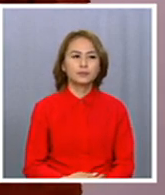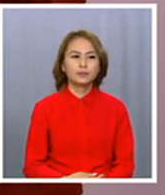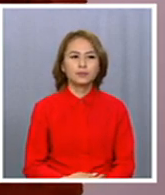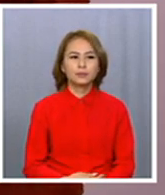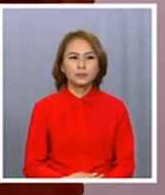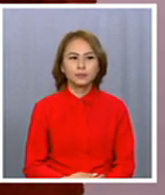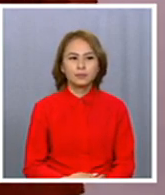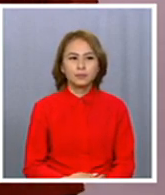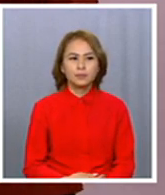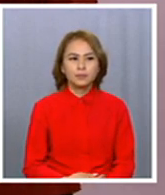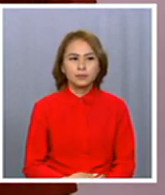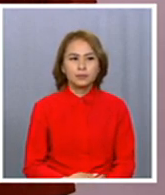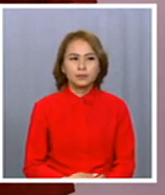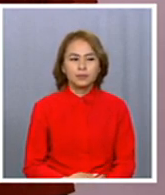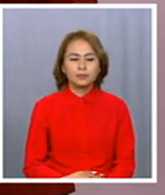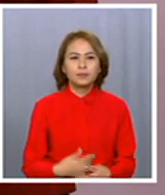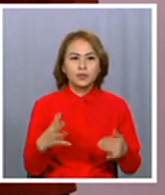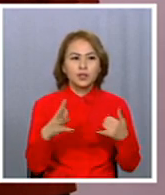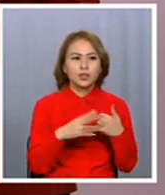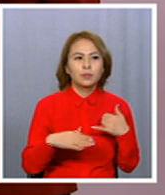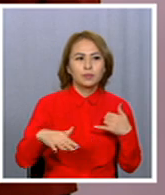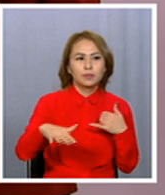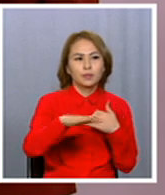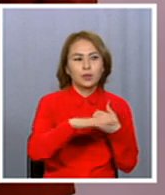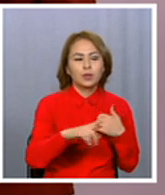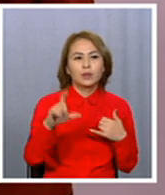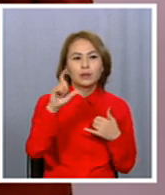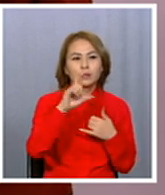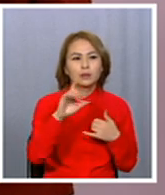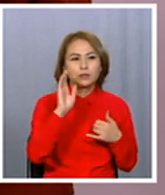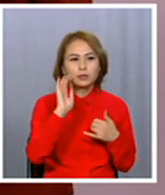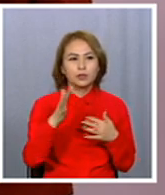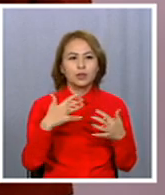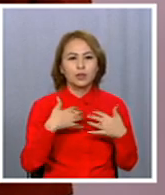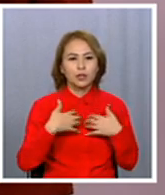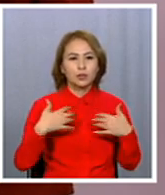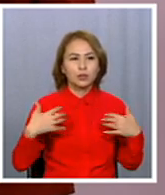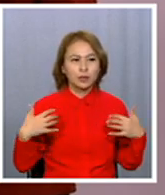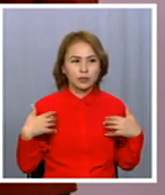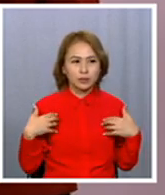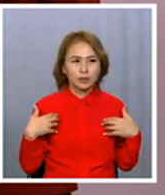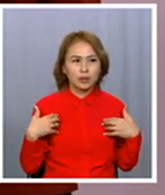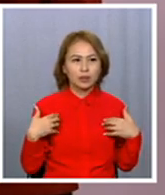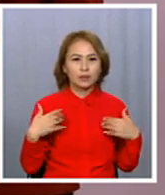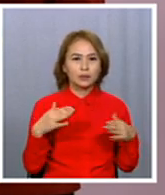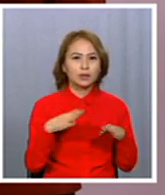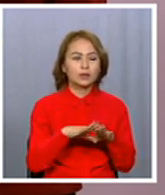оқимыз. Жер бетіне көк қылтияды. Жан